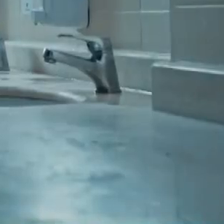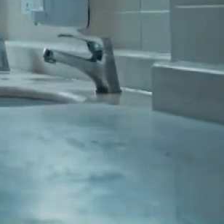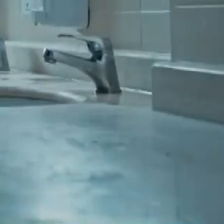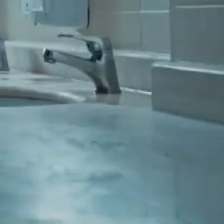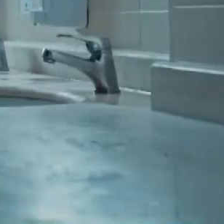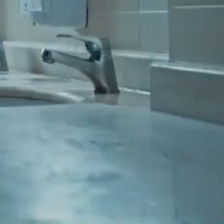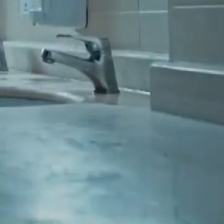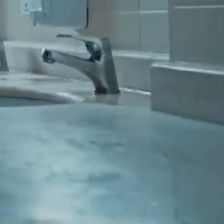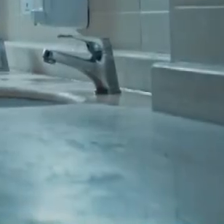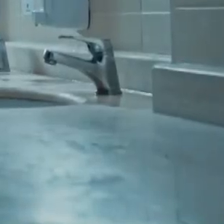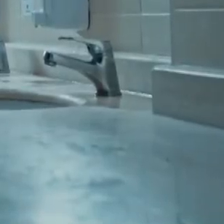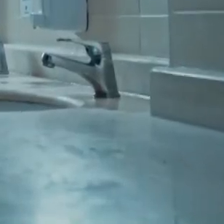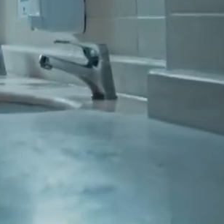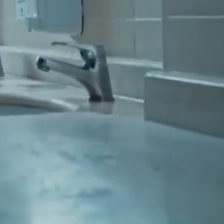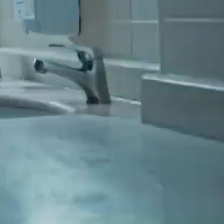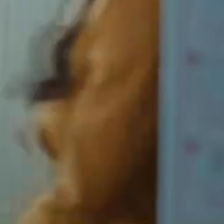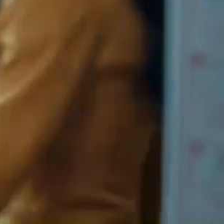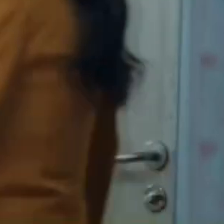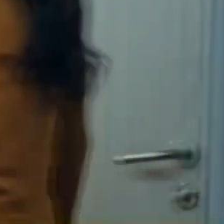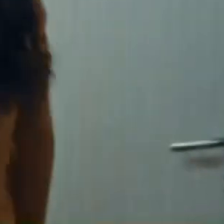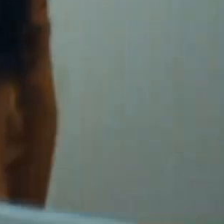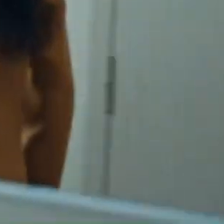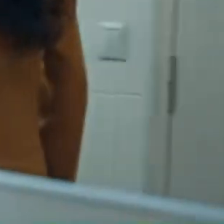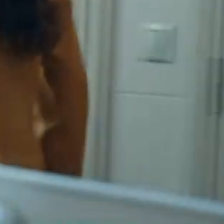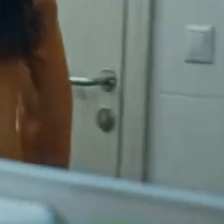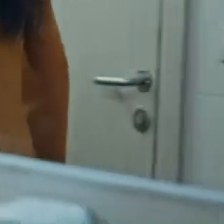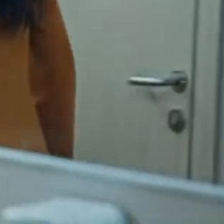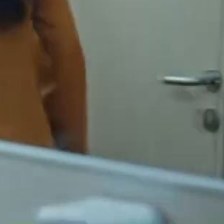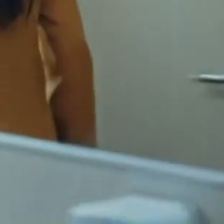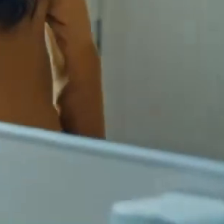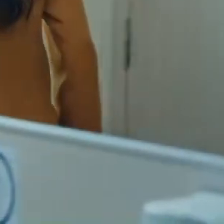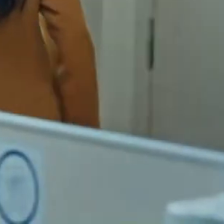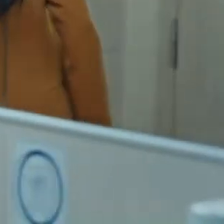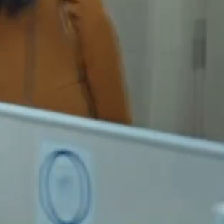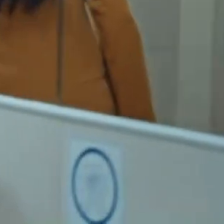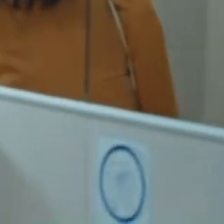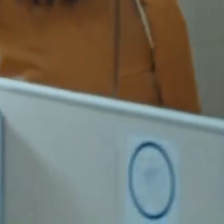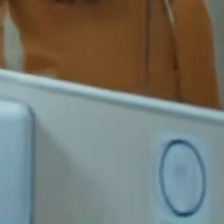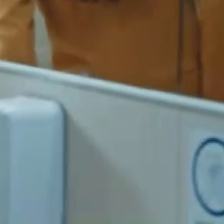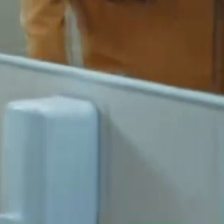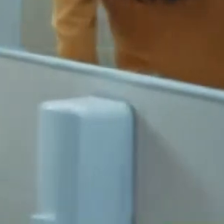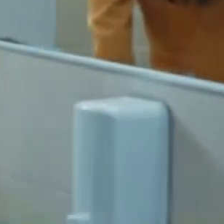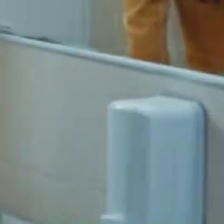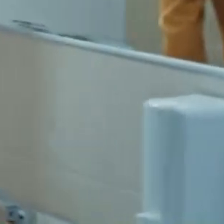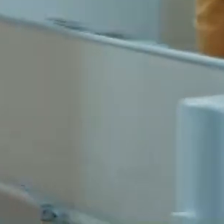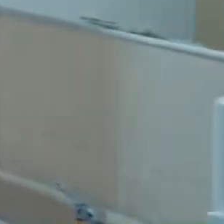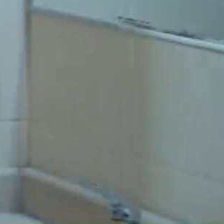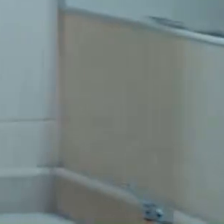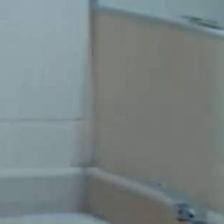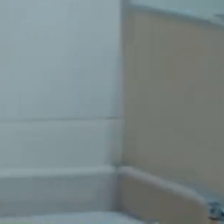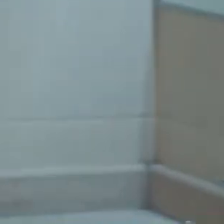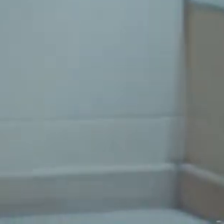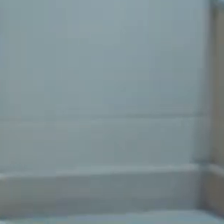Gökçe hastanenin tuvaletine girip lavabo tezgahına tutunarak yürüdü. Üzerinde koyu sarı şık bir tulum. Yaslandı tezgaha.